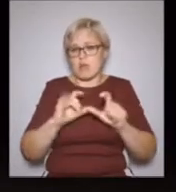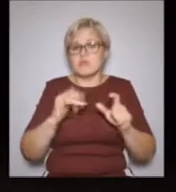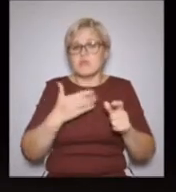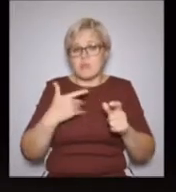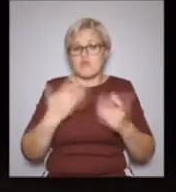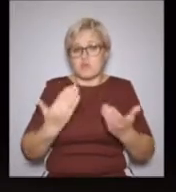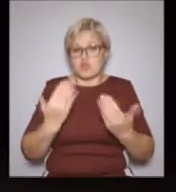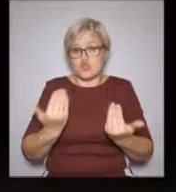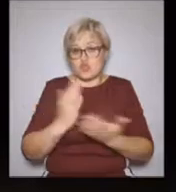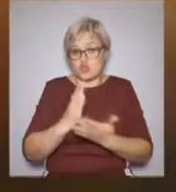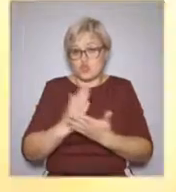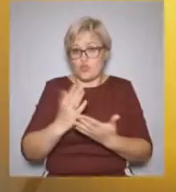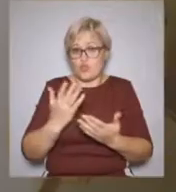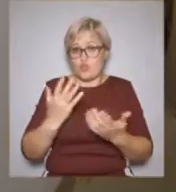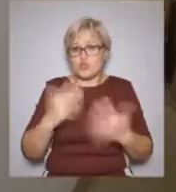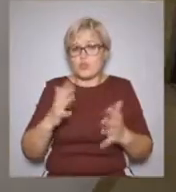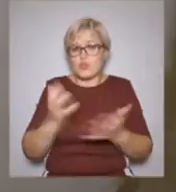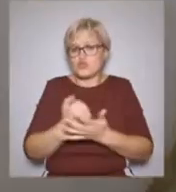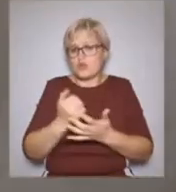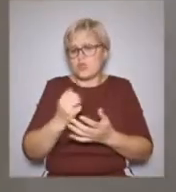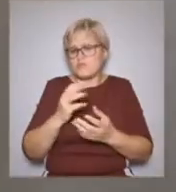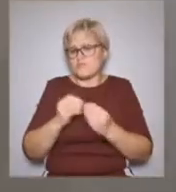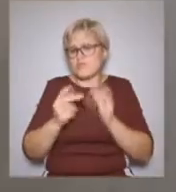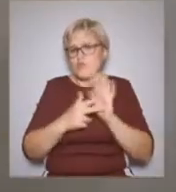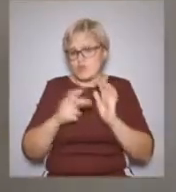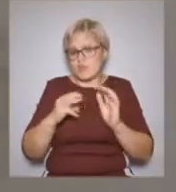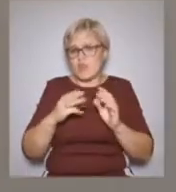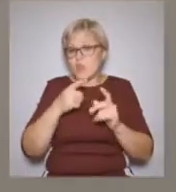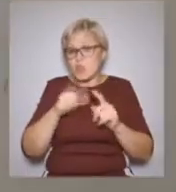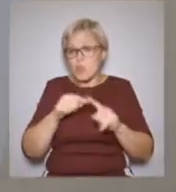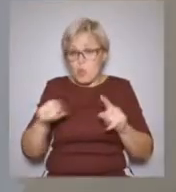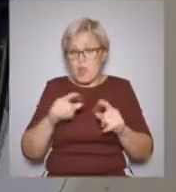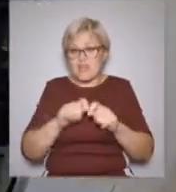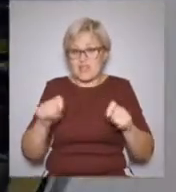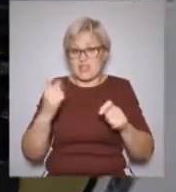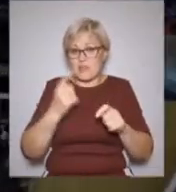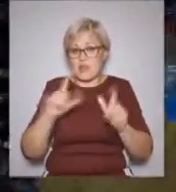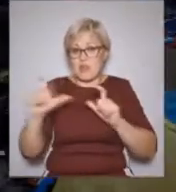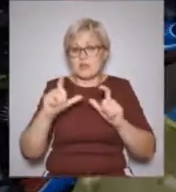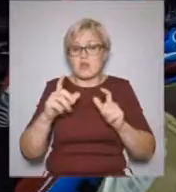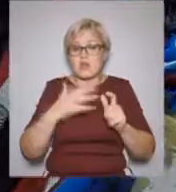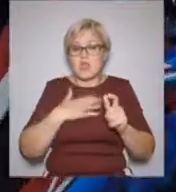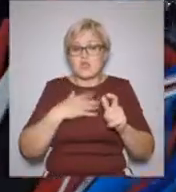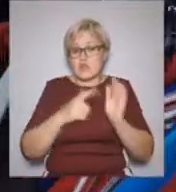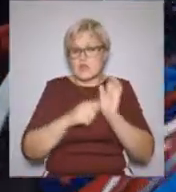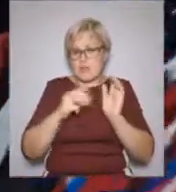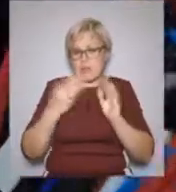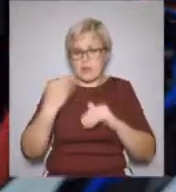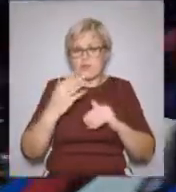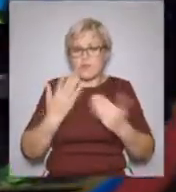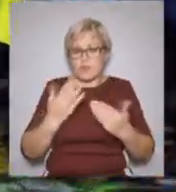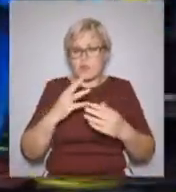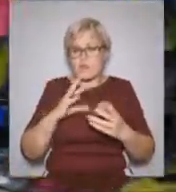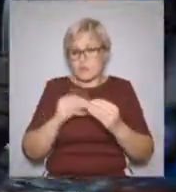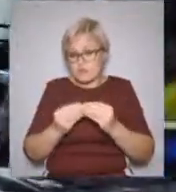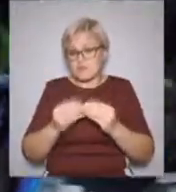начала мы открыли магазин в одессе вот мы сейчас существуем уже получается 10 8 лет с момента